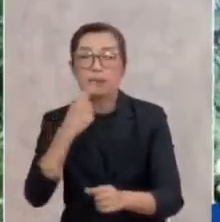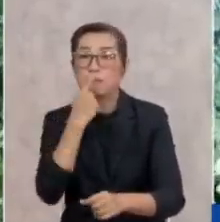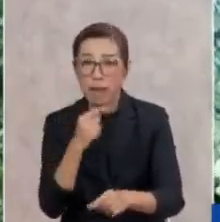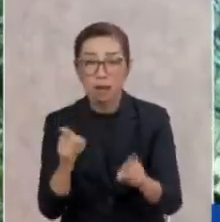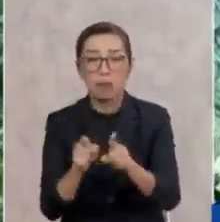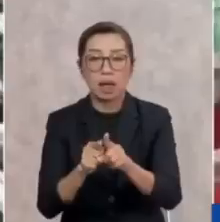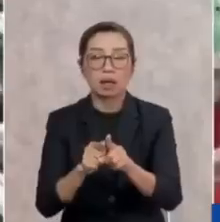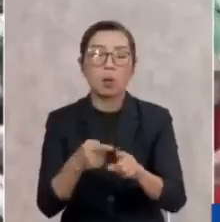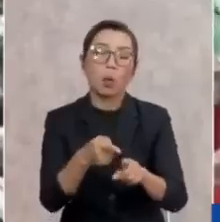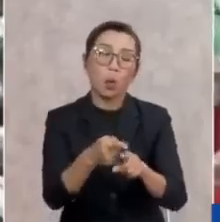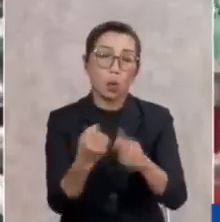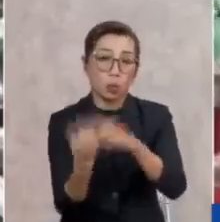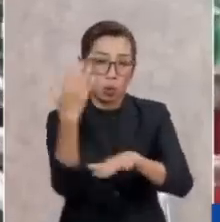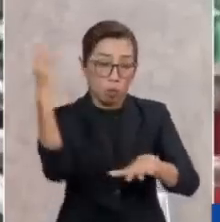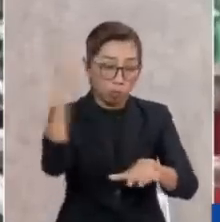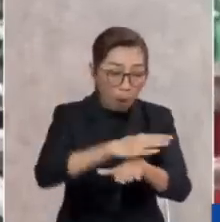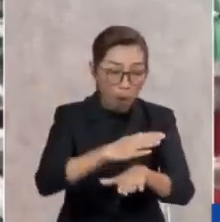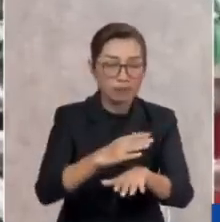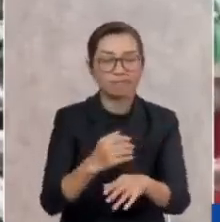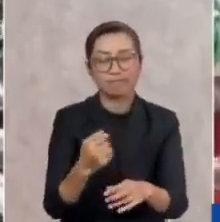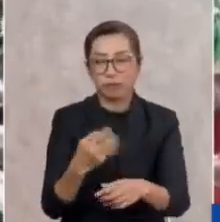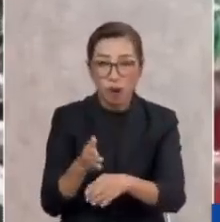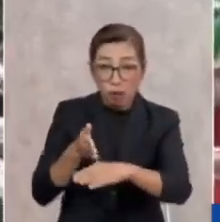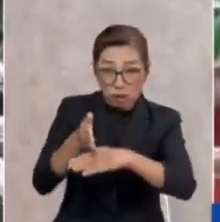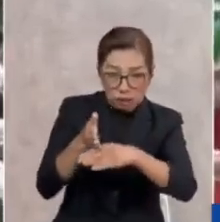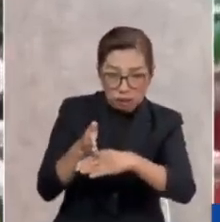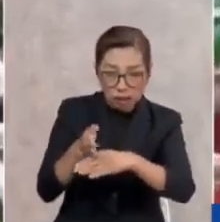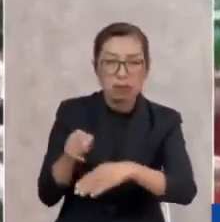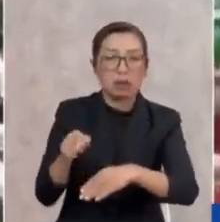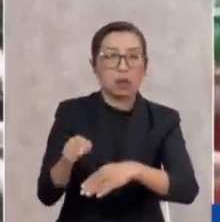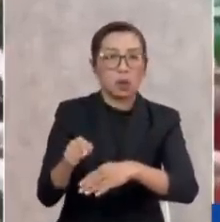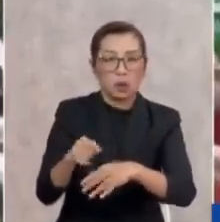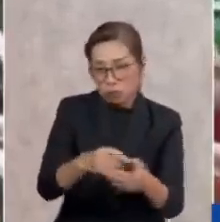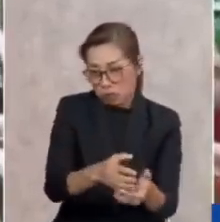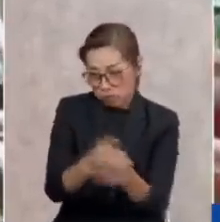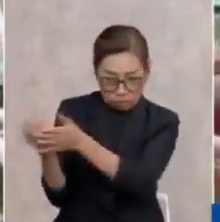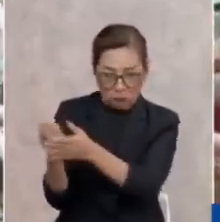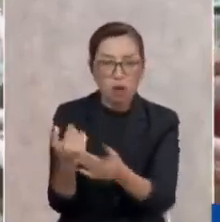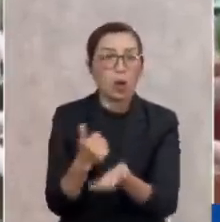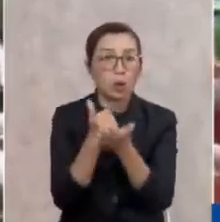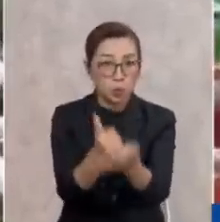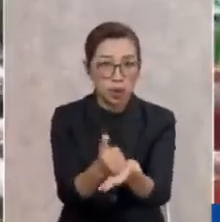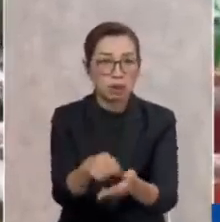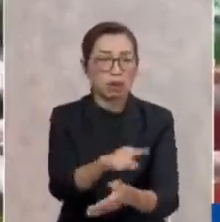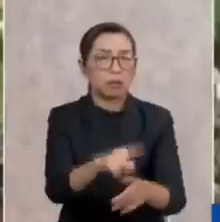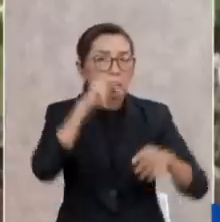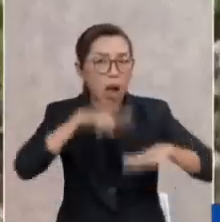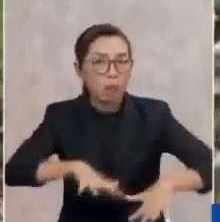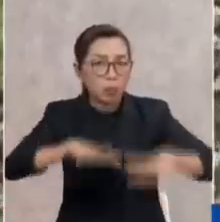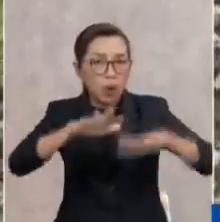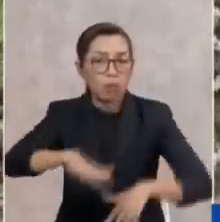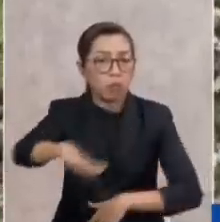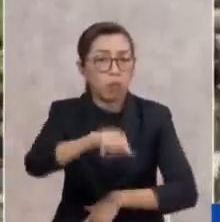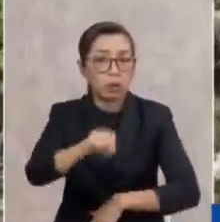ำมาตัดต้นไม้เร่งเคลียร์พื้นที่นะครับขณะเดียวกันฝนที่ตกลงมาน้ำท่วมขังในหลายจุดของศรีราชาเนี่ยทำ